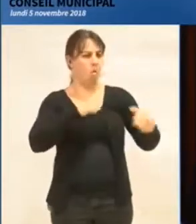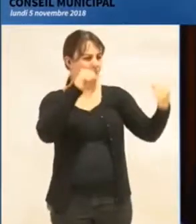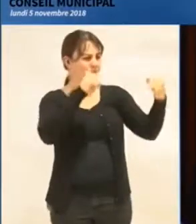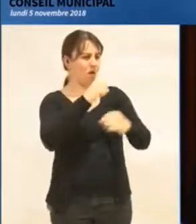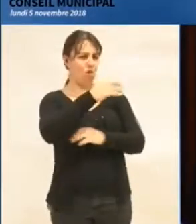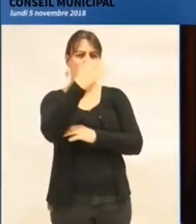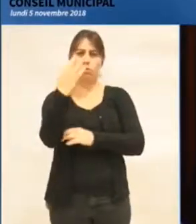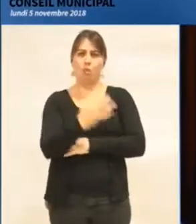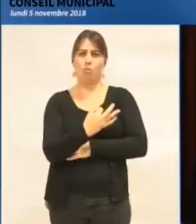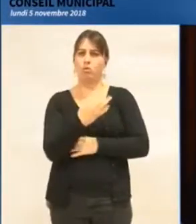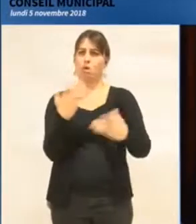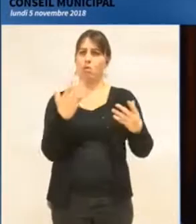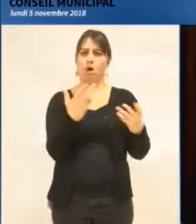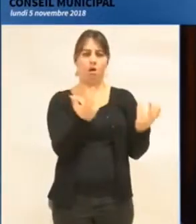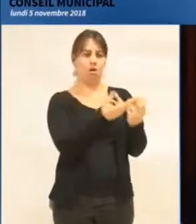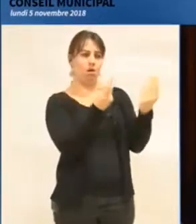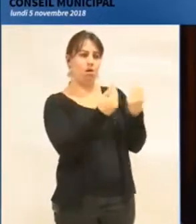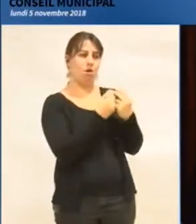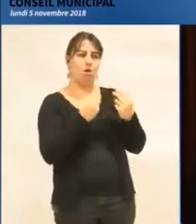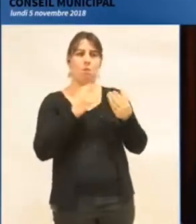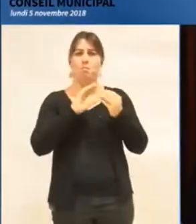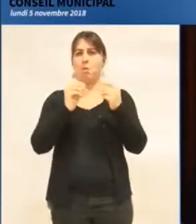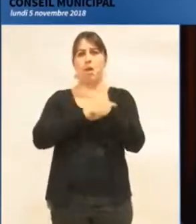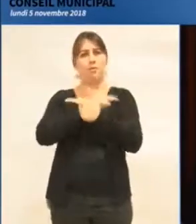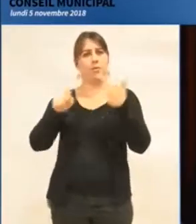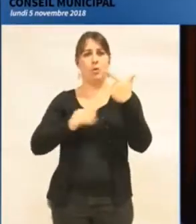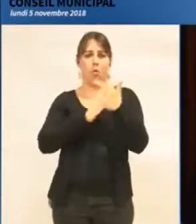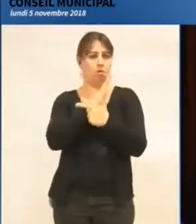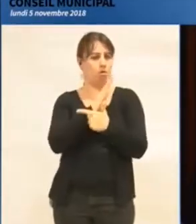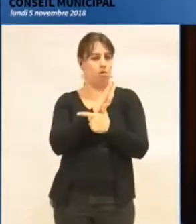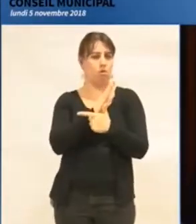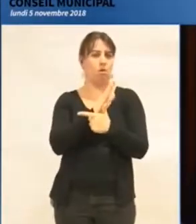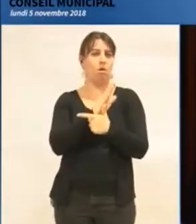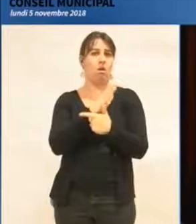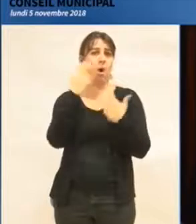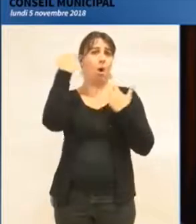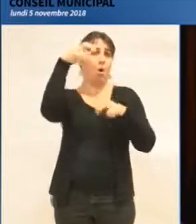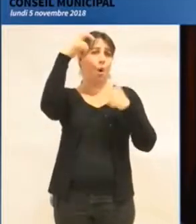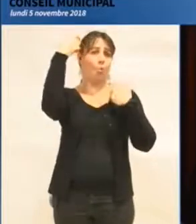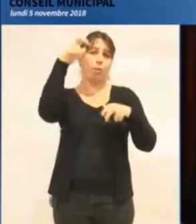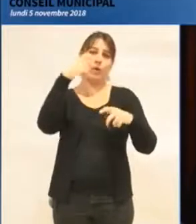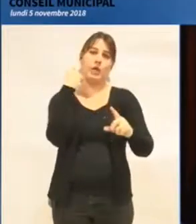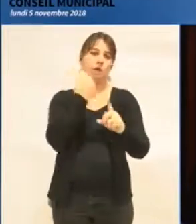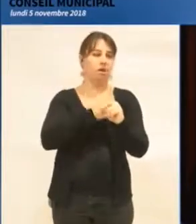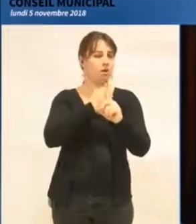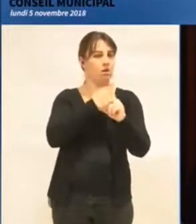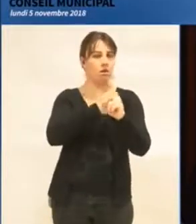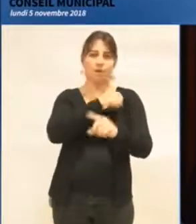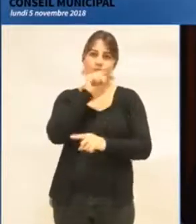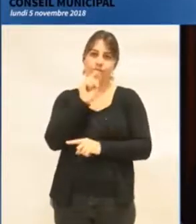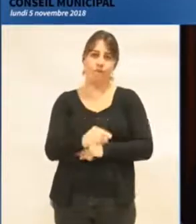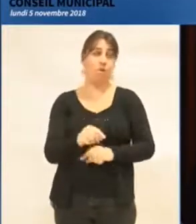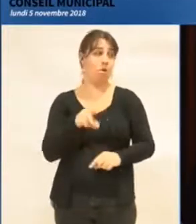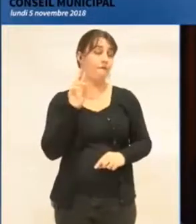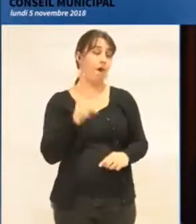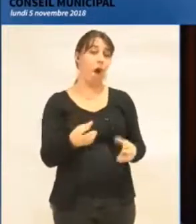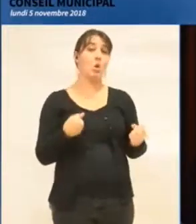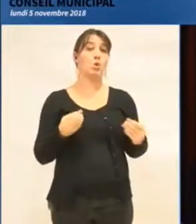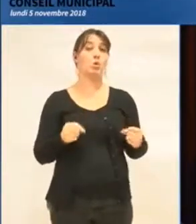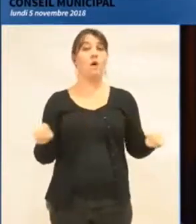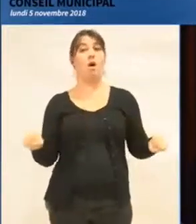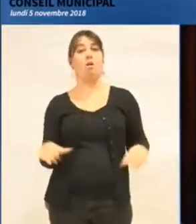vous évoquez les 2 problèmes essentiels, à savoir la lutte contre le bruit, qui est souvent